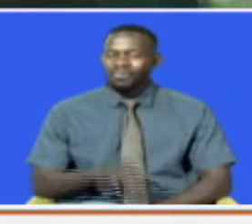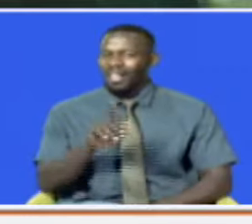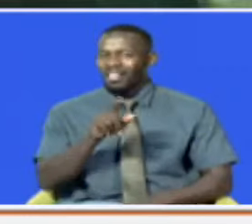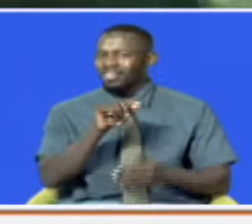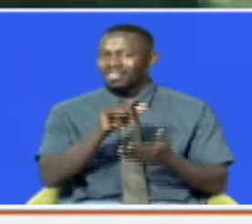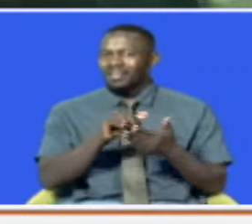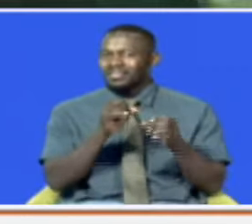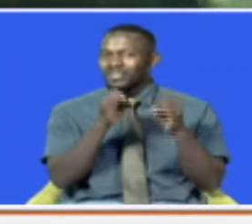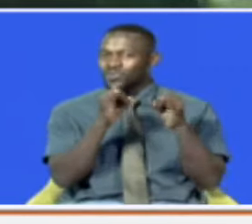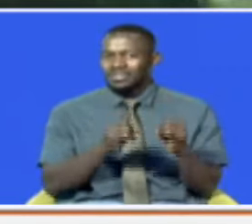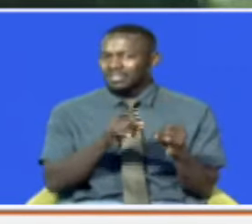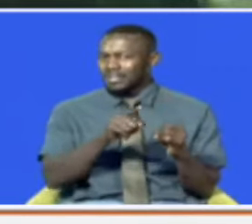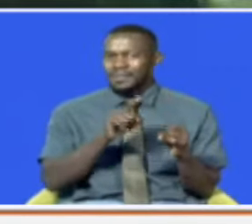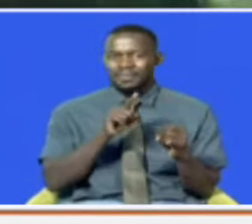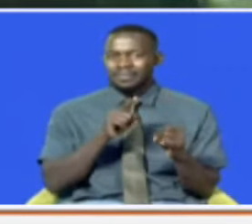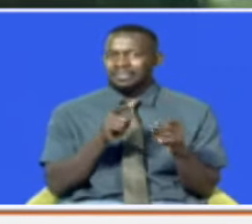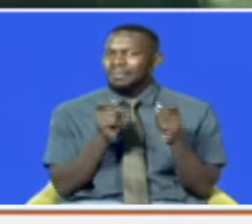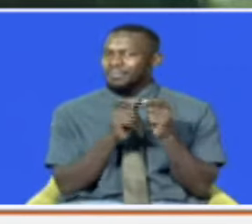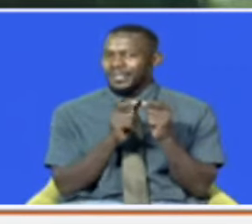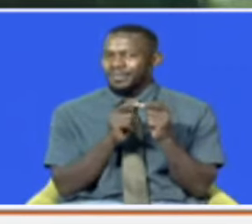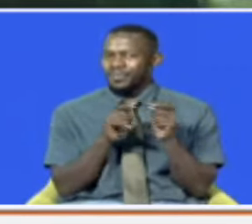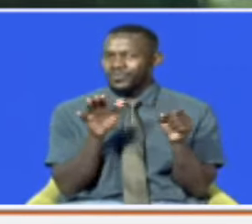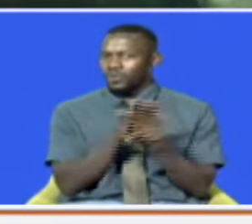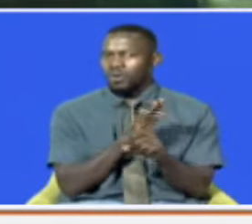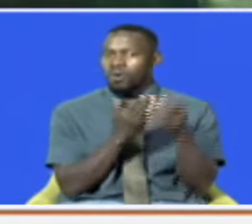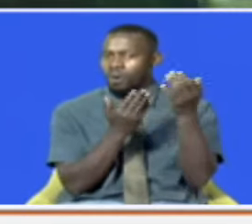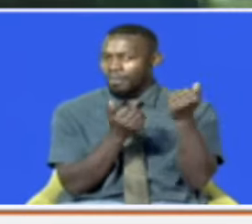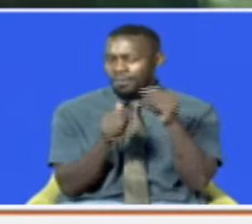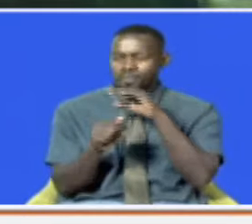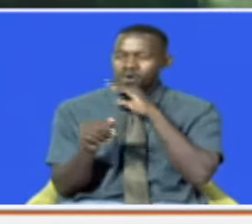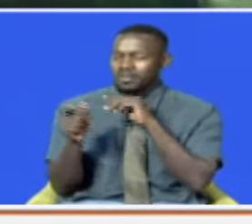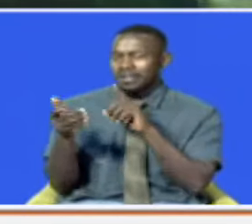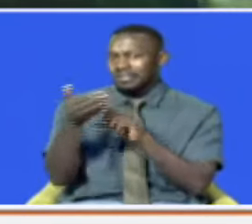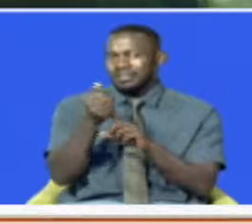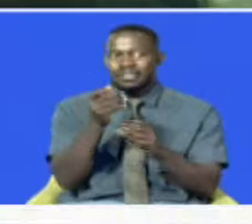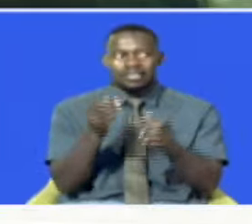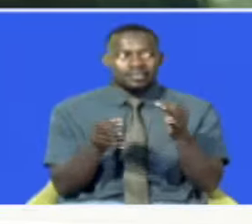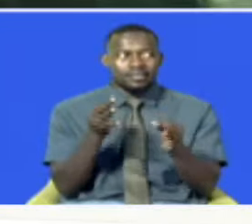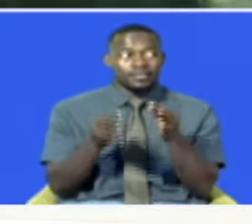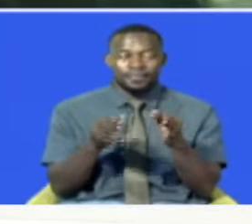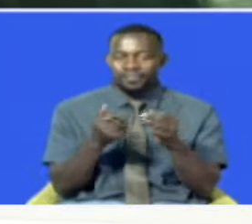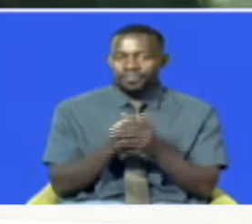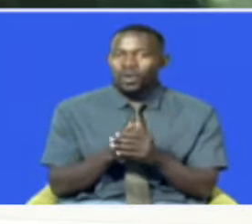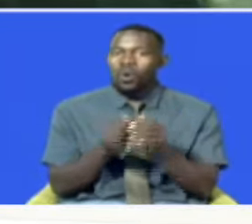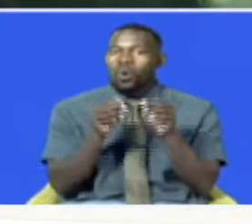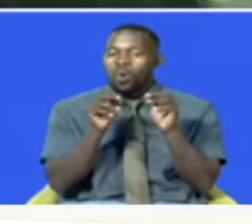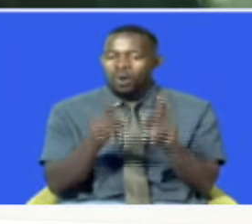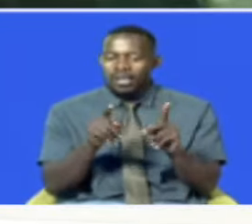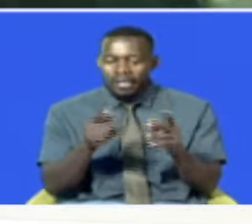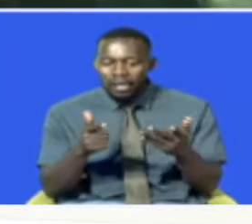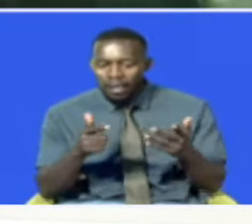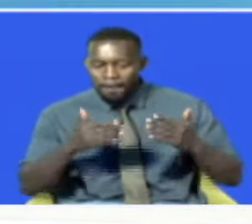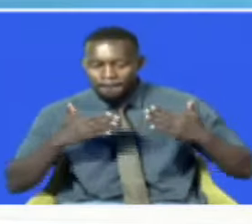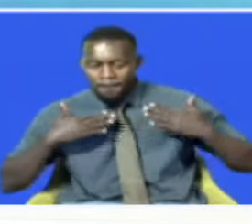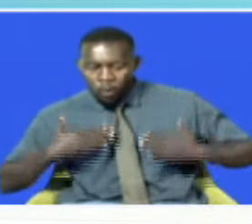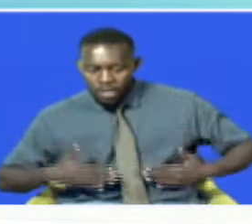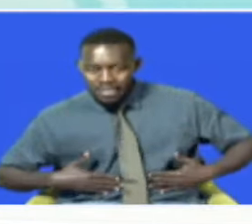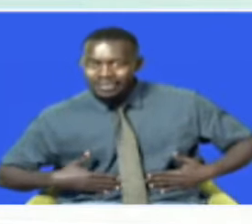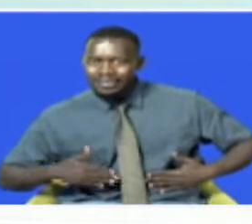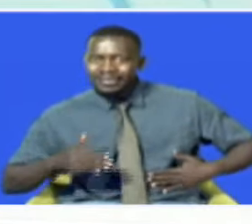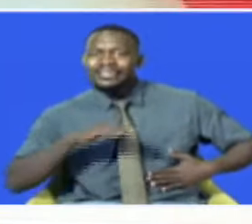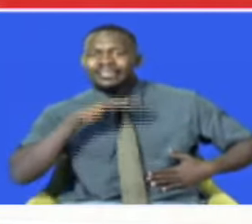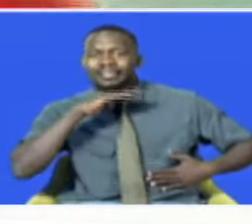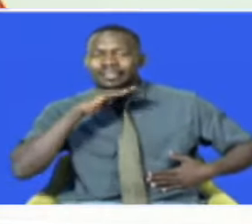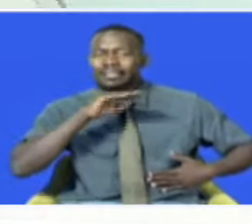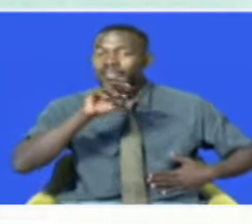kama hizi zinasikitisha sana na tunatumai kwamba Trevor atapata haki. Shughuli ya kutambua maiti za watoto 21